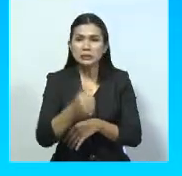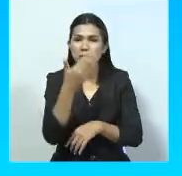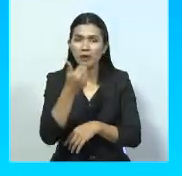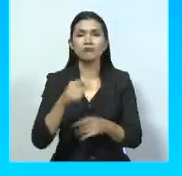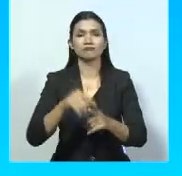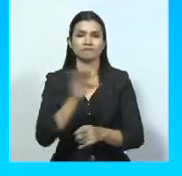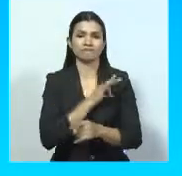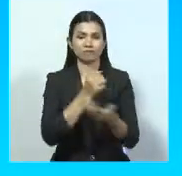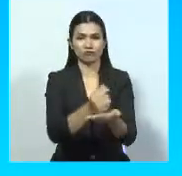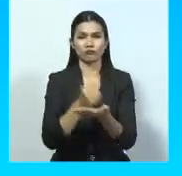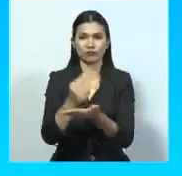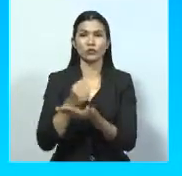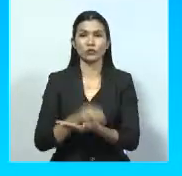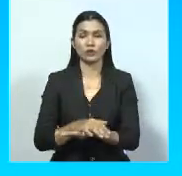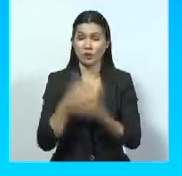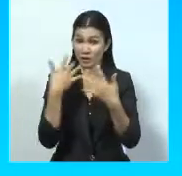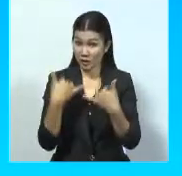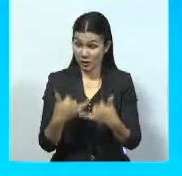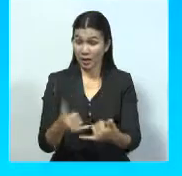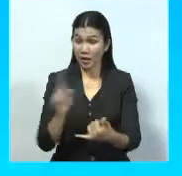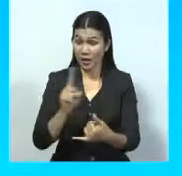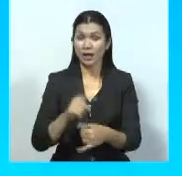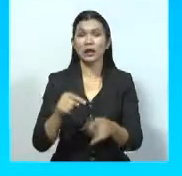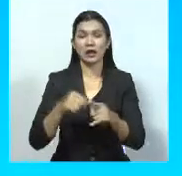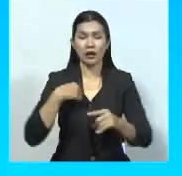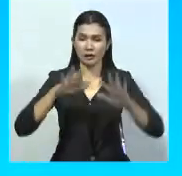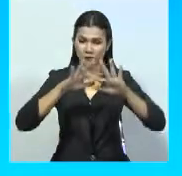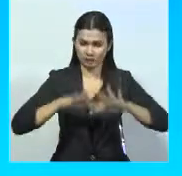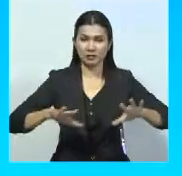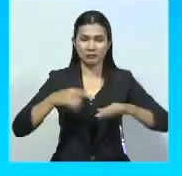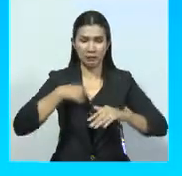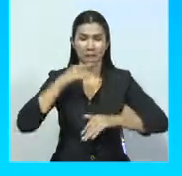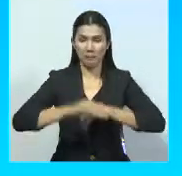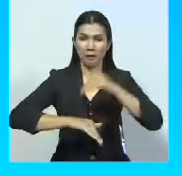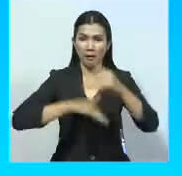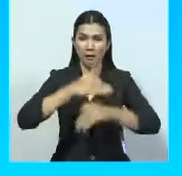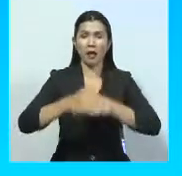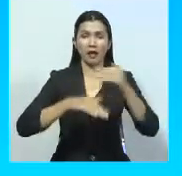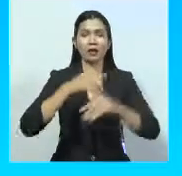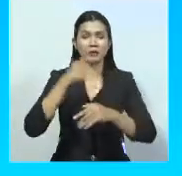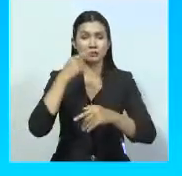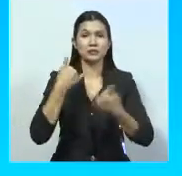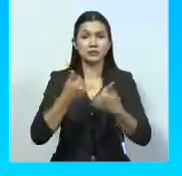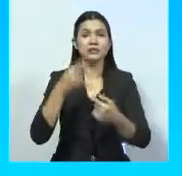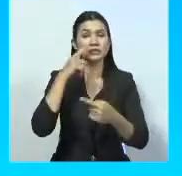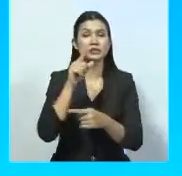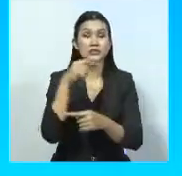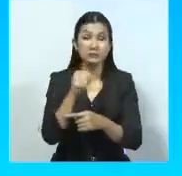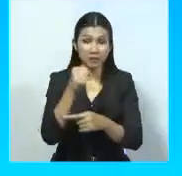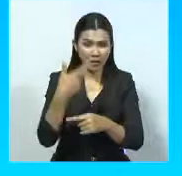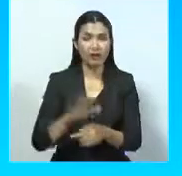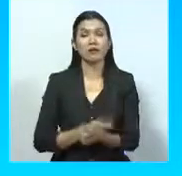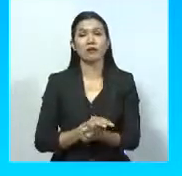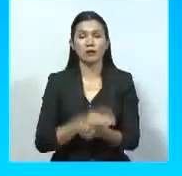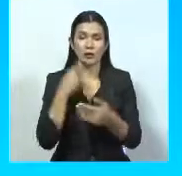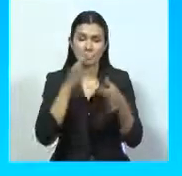นี้อาเซียนกำลังก้าวเข้าสู่ครึ่งศตวรรษที่2พร้อมกับความท้าทายที่มากยิ่งขึ้นจึงต้องมีการปรับตัวไปพร้อมกันโด